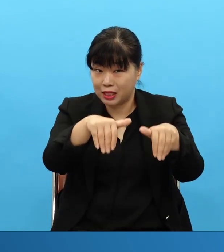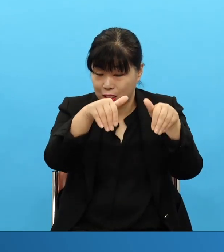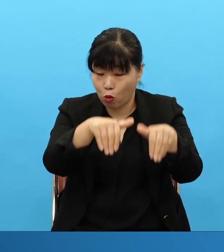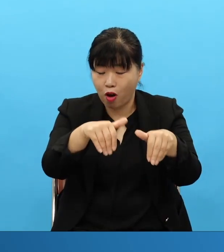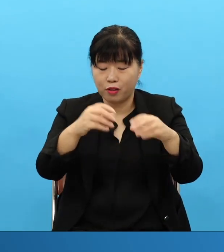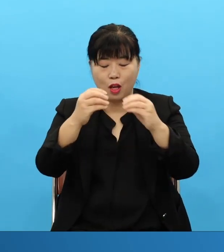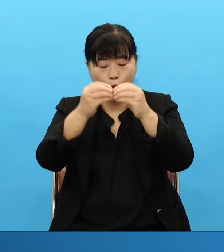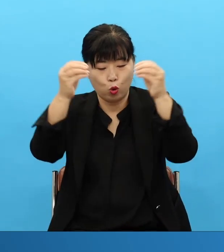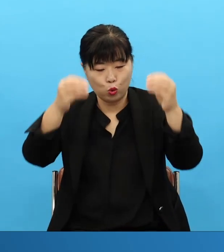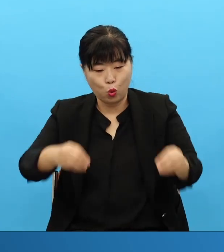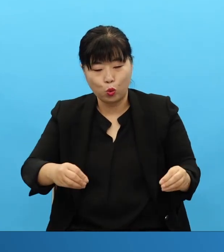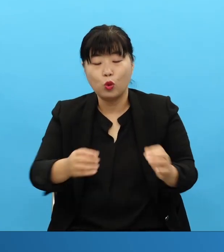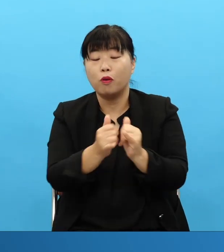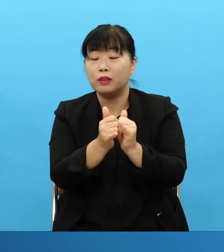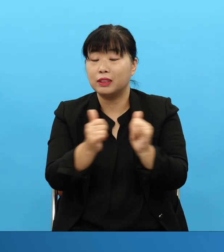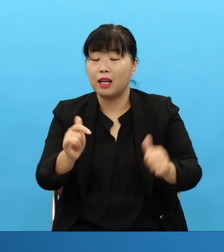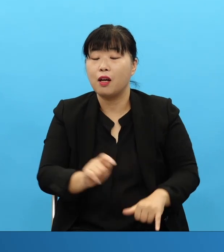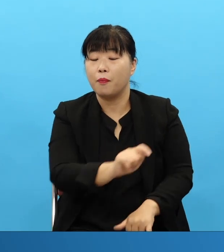동료들에 대한